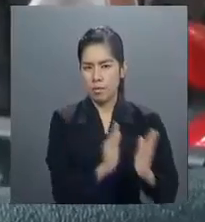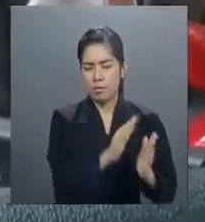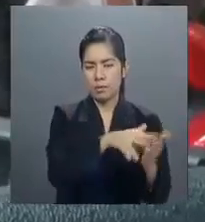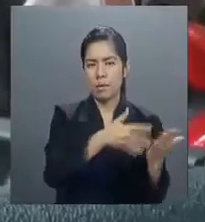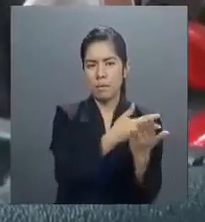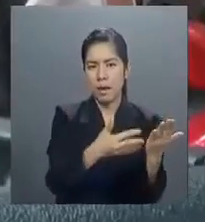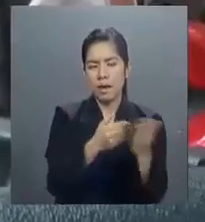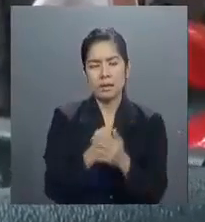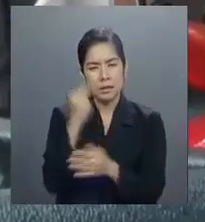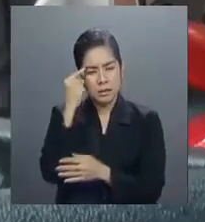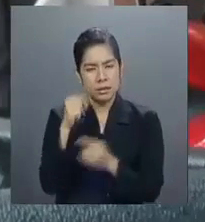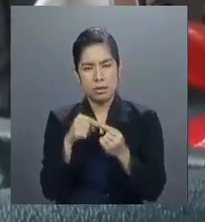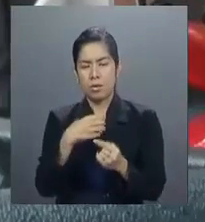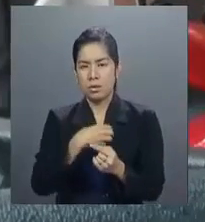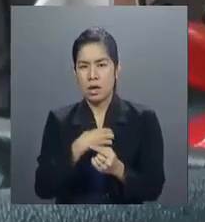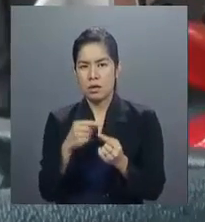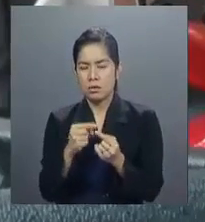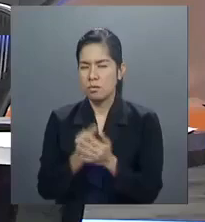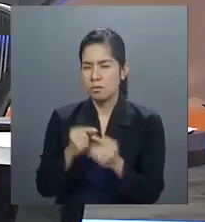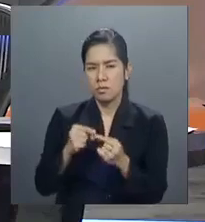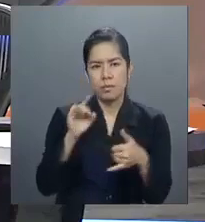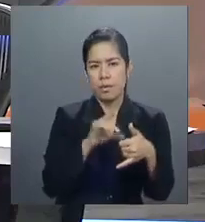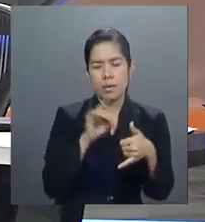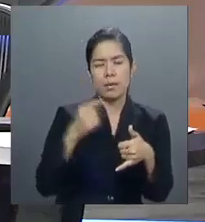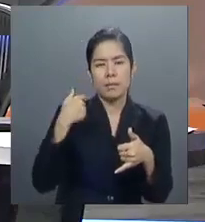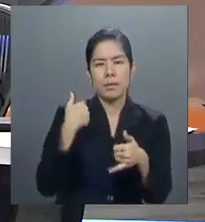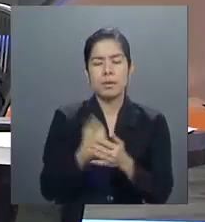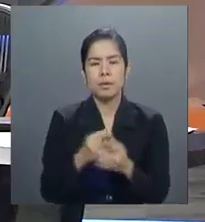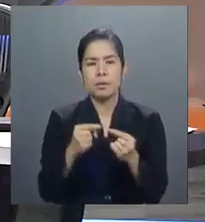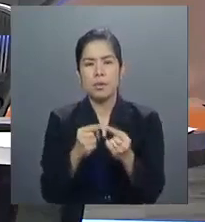เพื่อที่จะรุมทำร้ายทำให้ทางเจ้าหน้าที่ต้องยุติทำการวางแผนเอาไว้ก่อนค่ะ